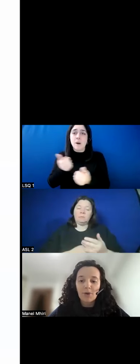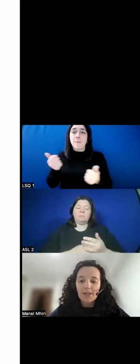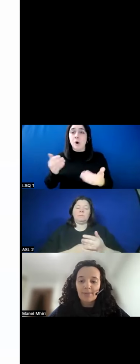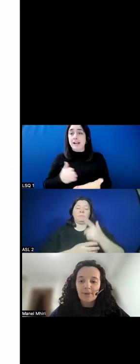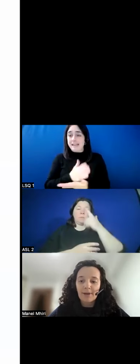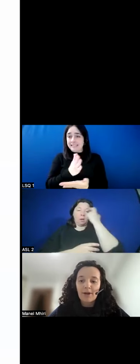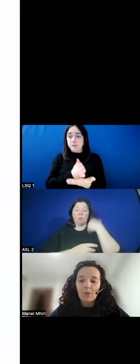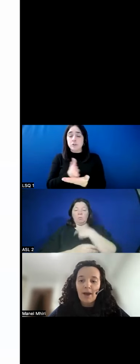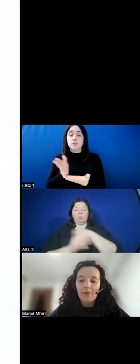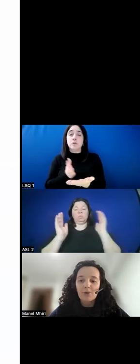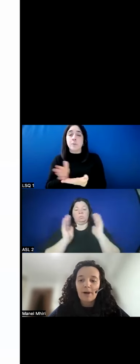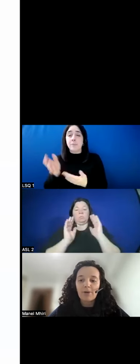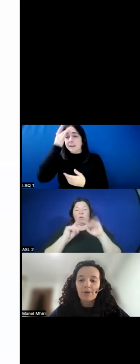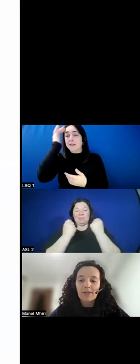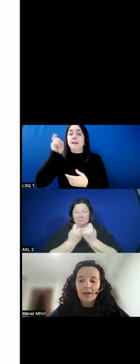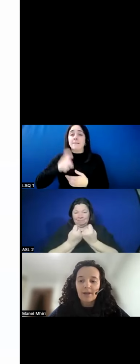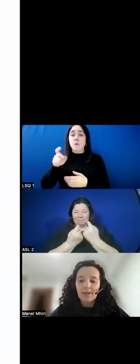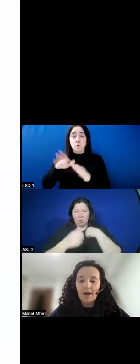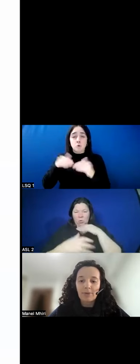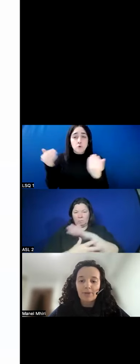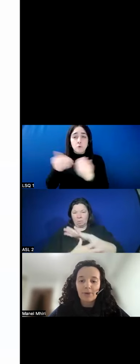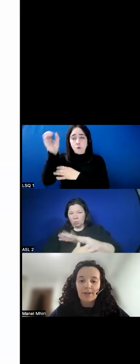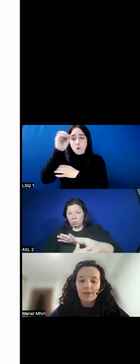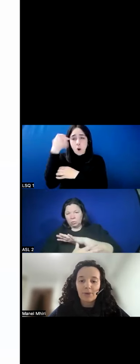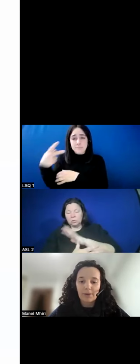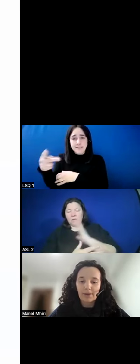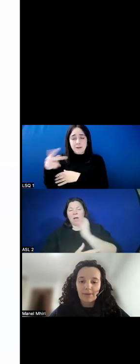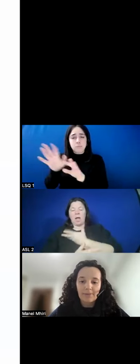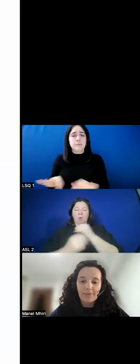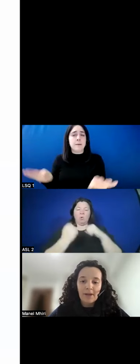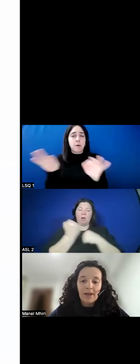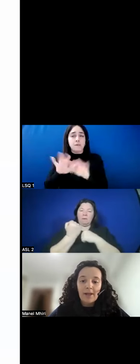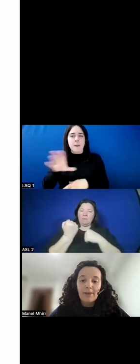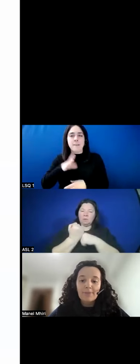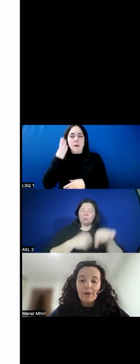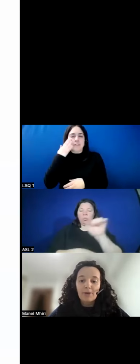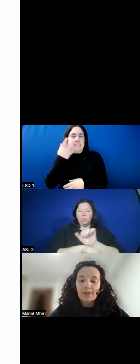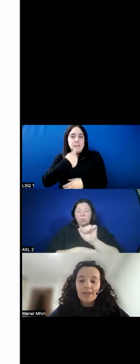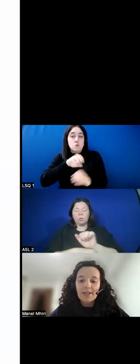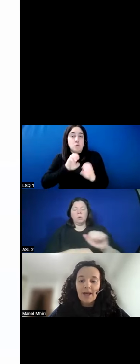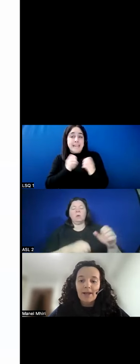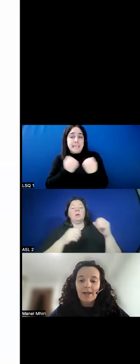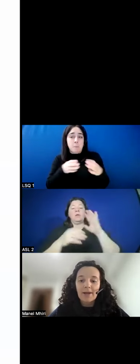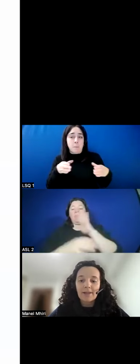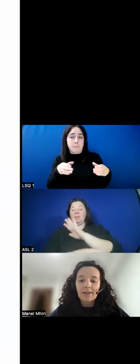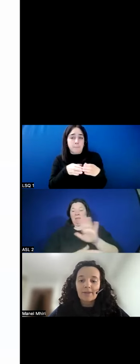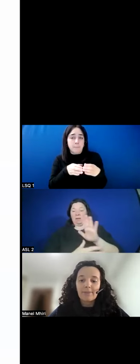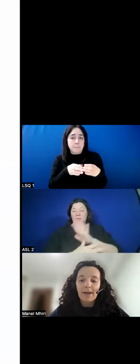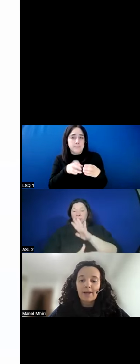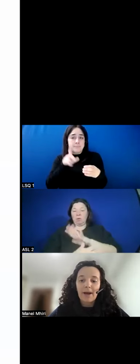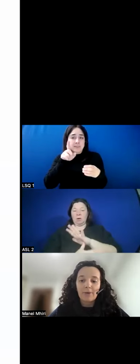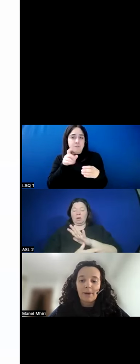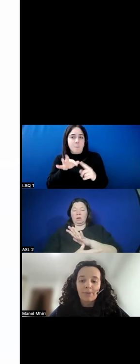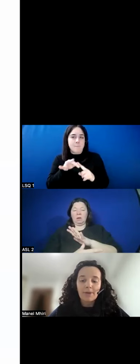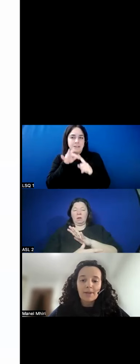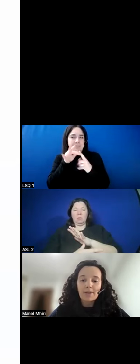sujet que la vie de tout le monde est importante. Mais comme on est une petite équipe, il faut prioriser notre travail de défense des